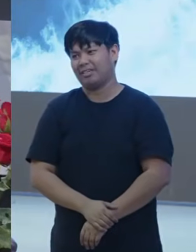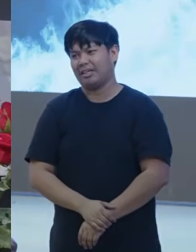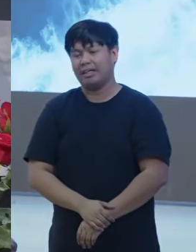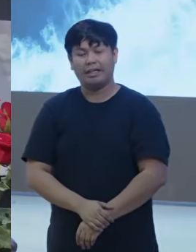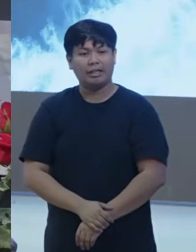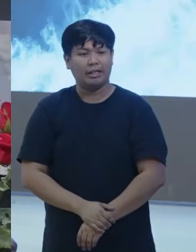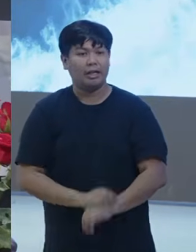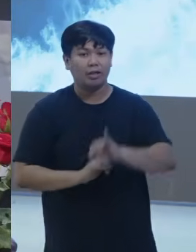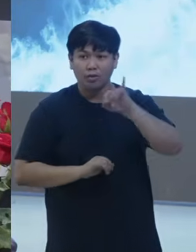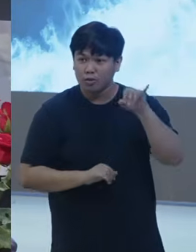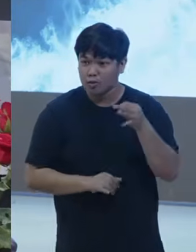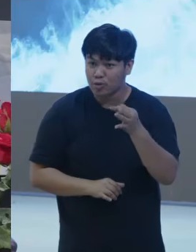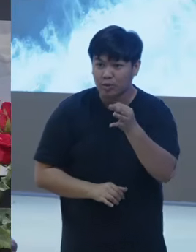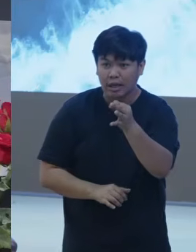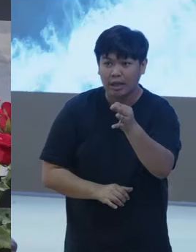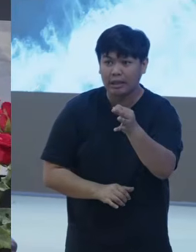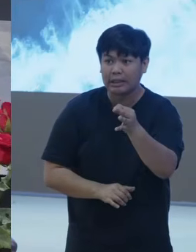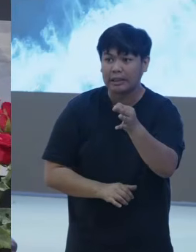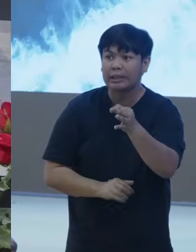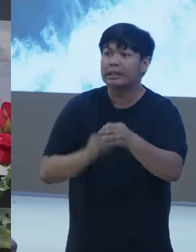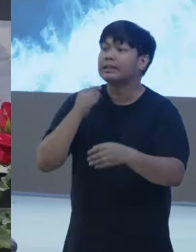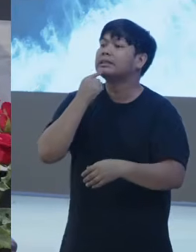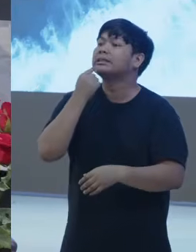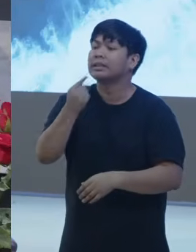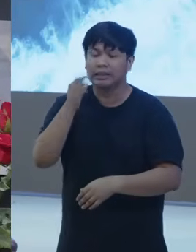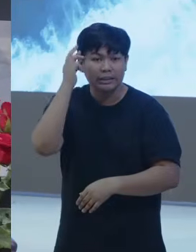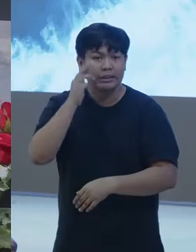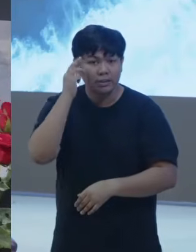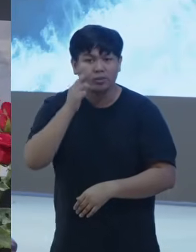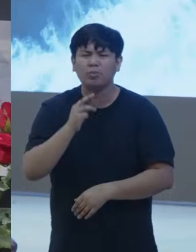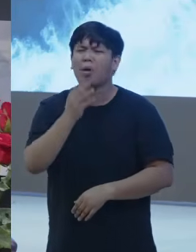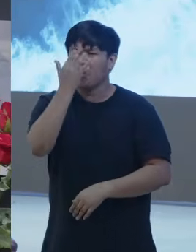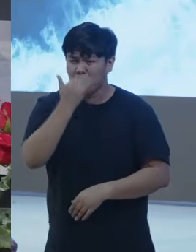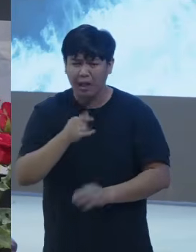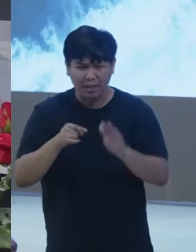Inamin na rin ni Jonah ang dahilan ng kanyang pagsuway sa Diyos.